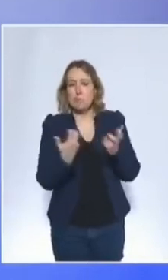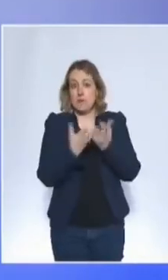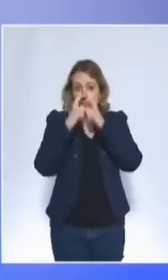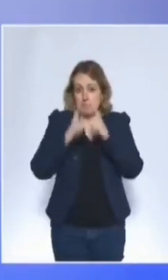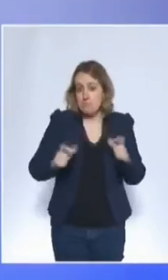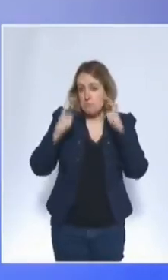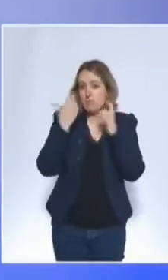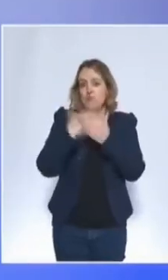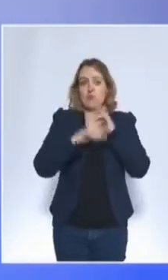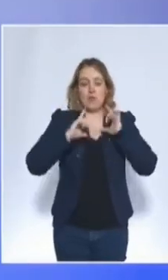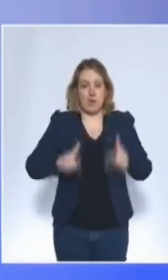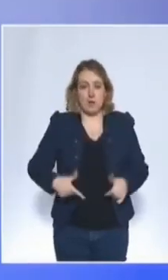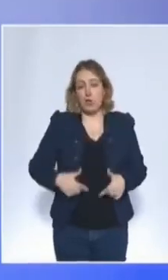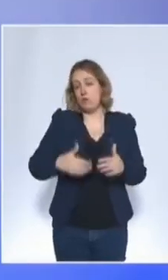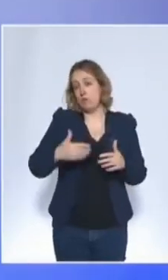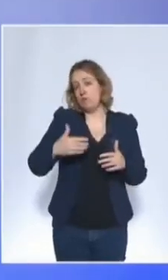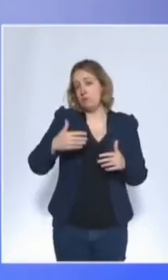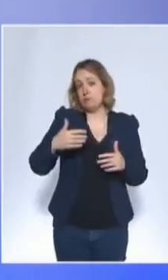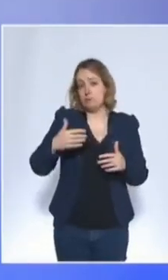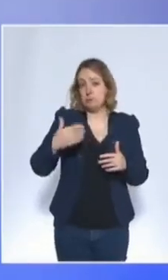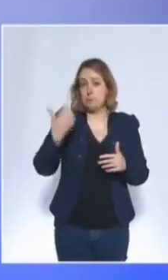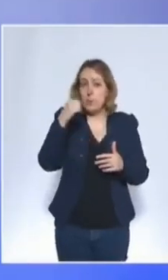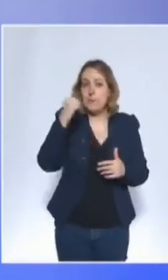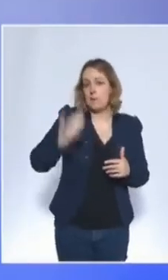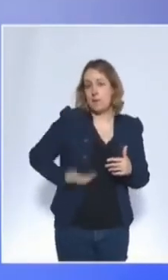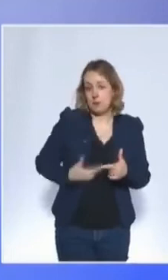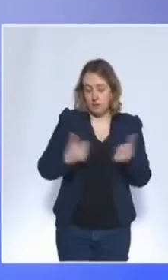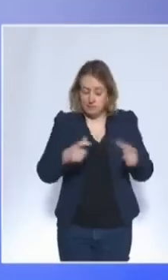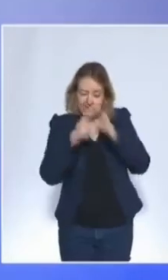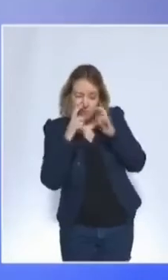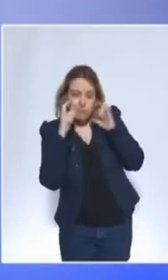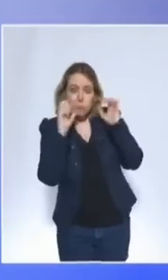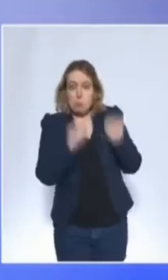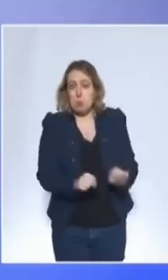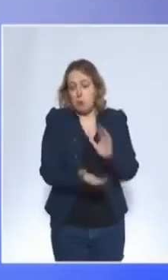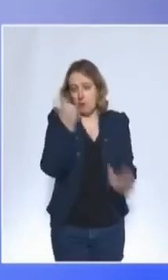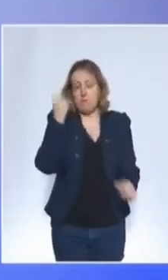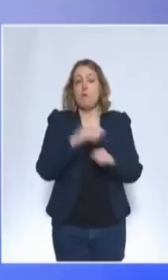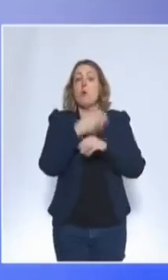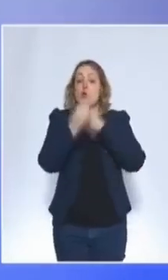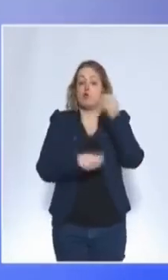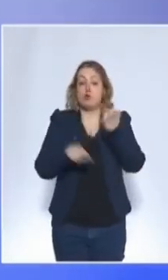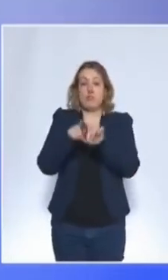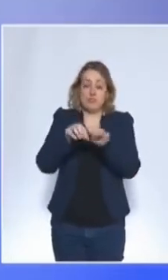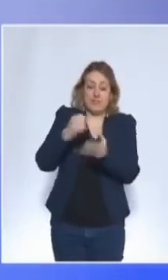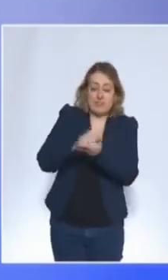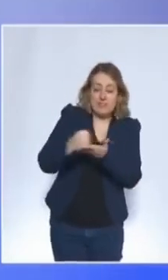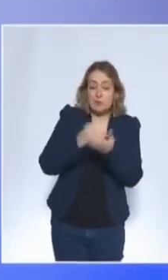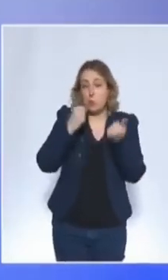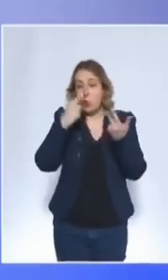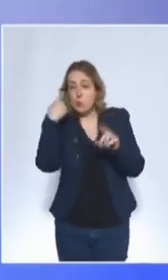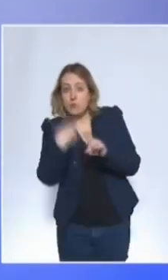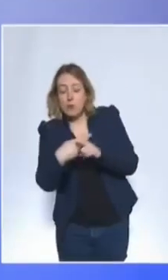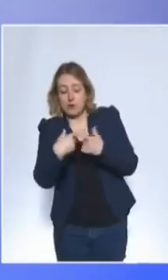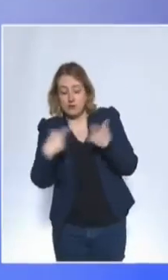port du masque pour les élèves dans les écoles élémentaires ou sur la question du nombre de tests ou d'auto